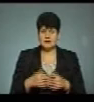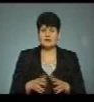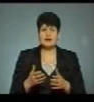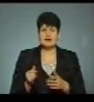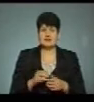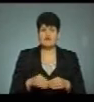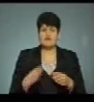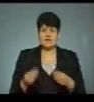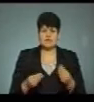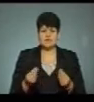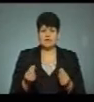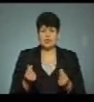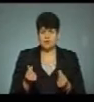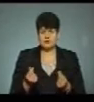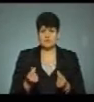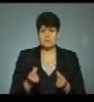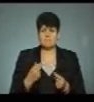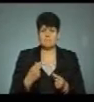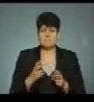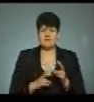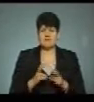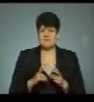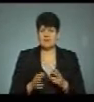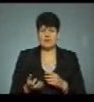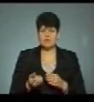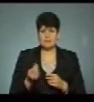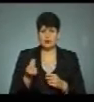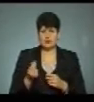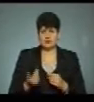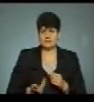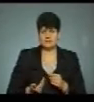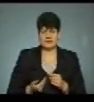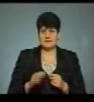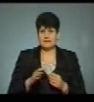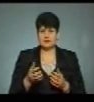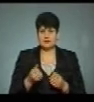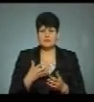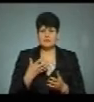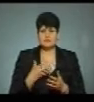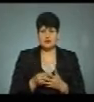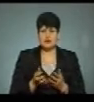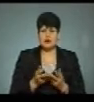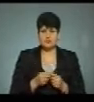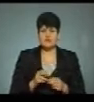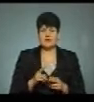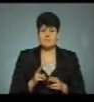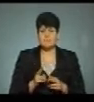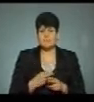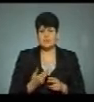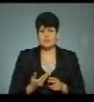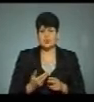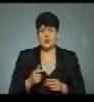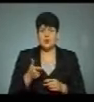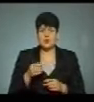коштів. Підприємець, боржник, він не отримує кошти готівкою, він не отримує їх і на власний рахунок. Вони безготівково перераховуються